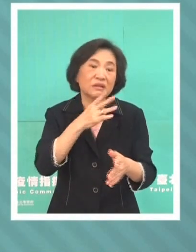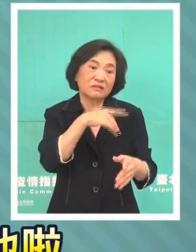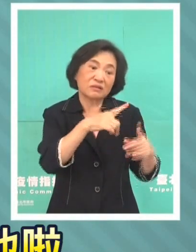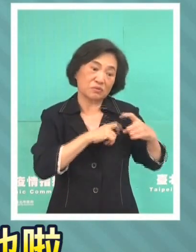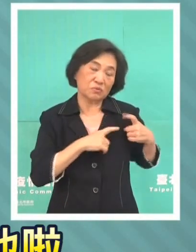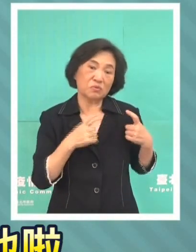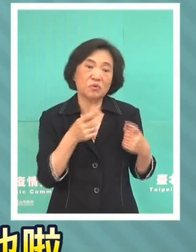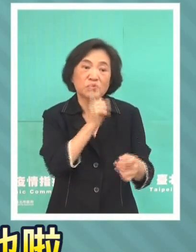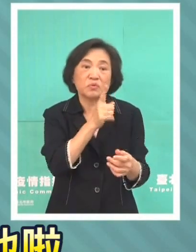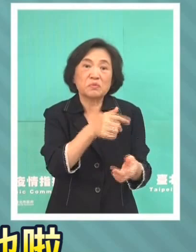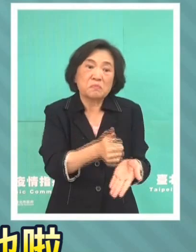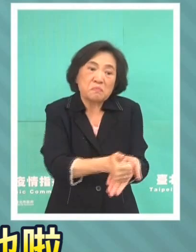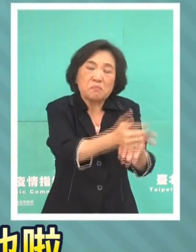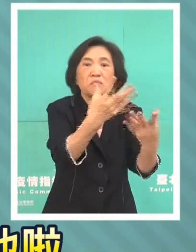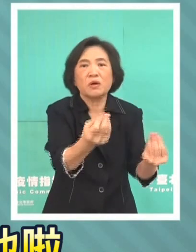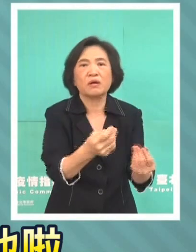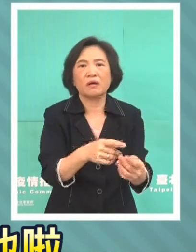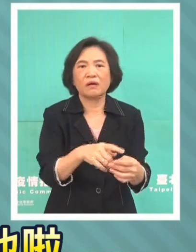credit